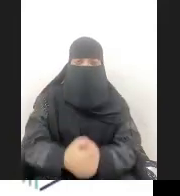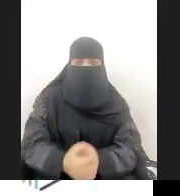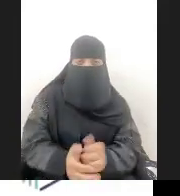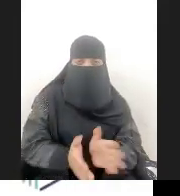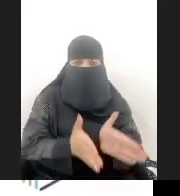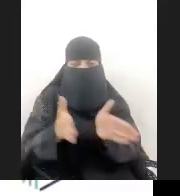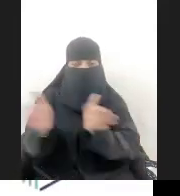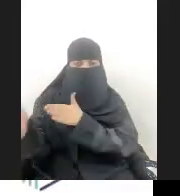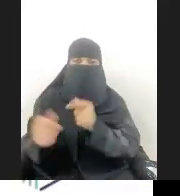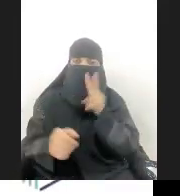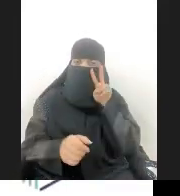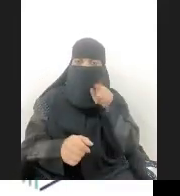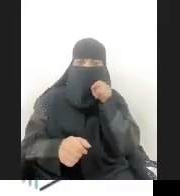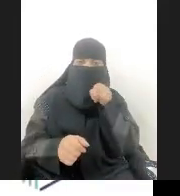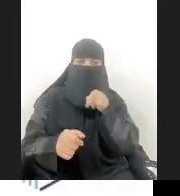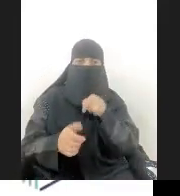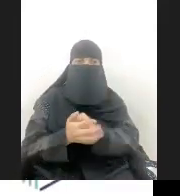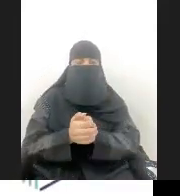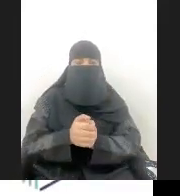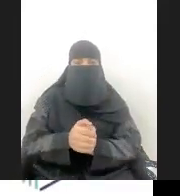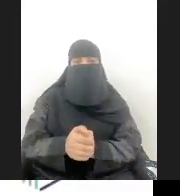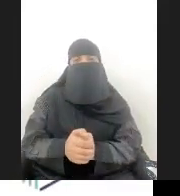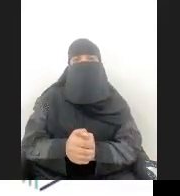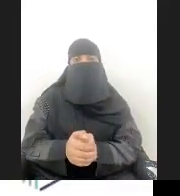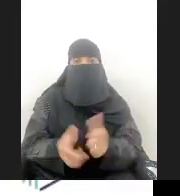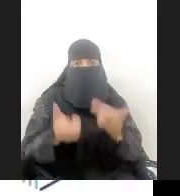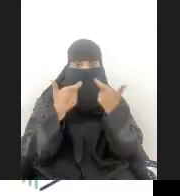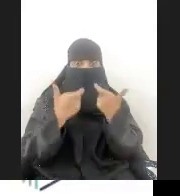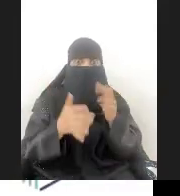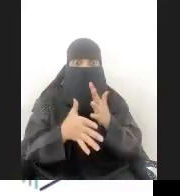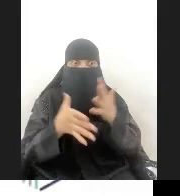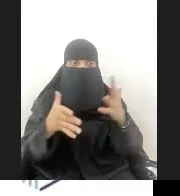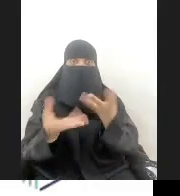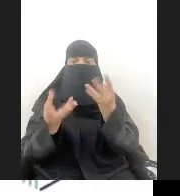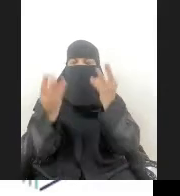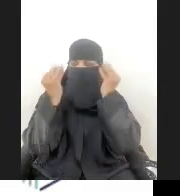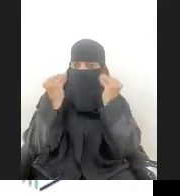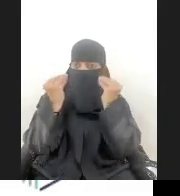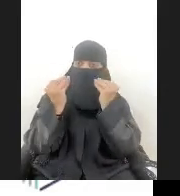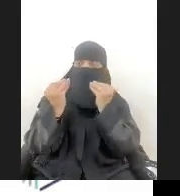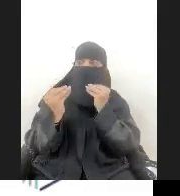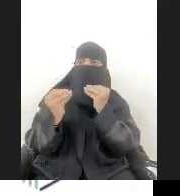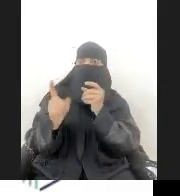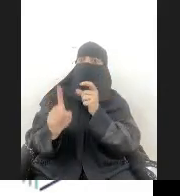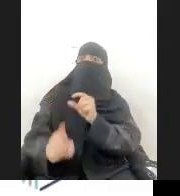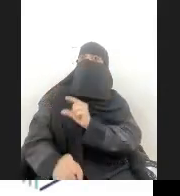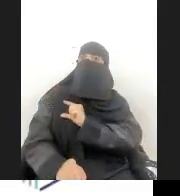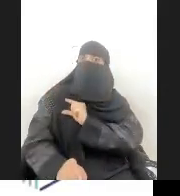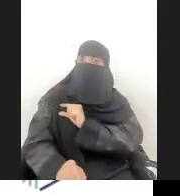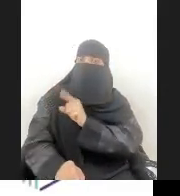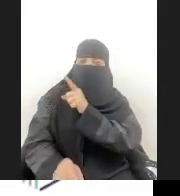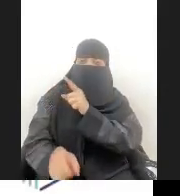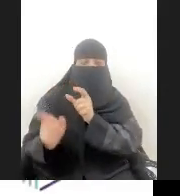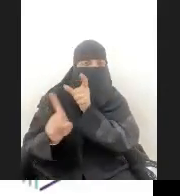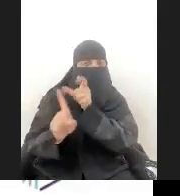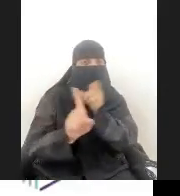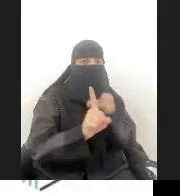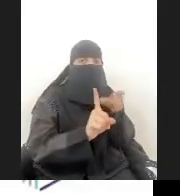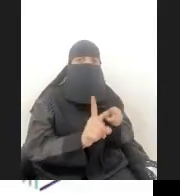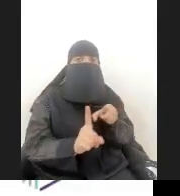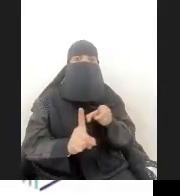هنا يركز بشكل كبير جدا على تعلم الطلاب وعلى مستوى فهمهم. لماذا؟ لأنني أصمم النشاط